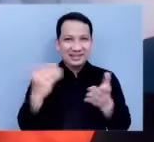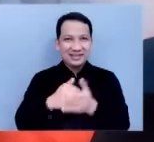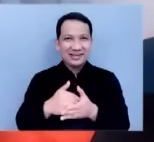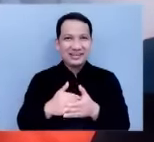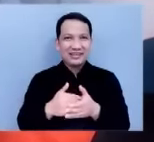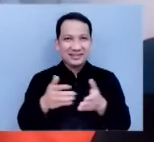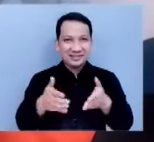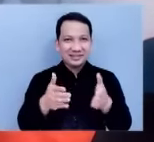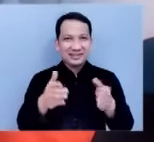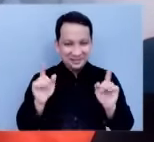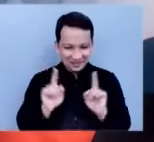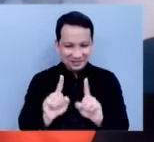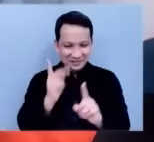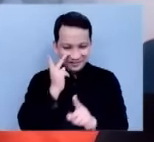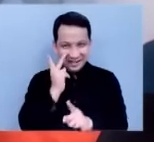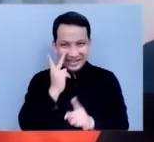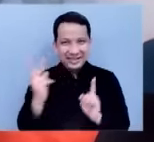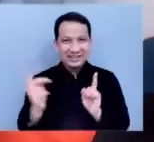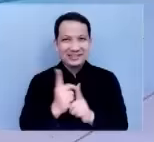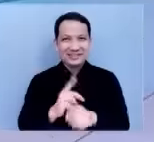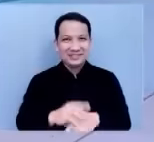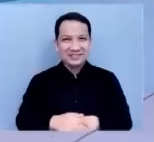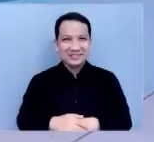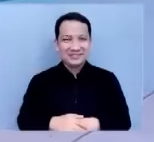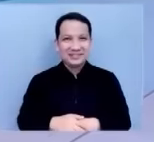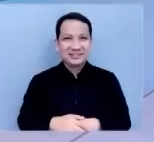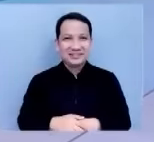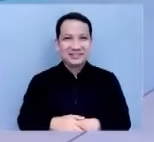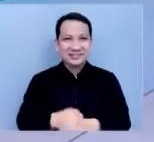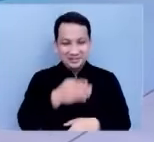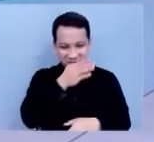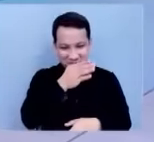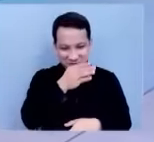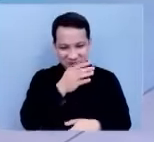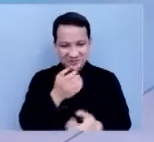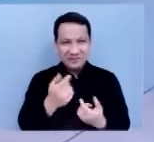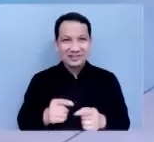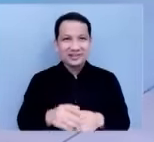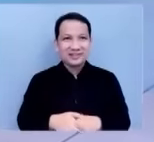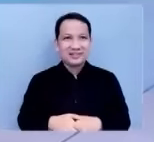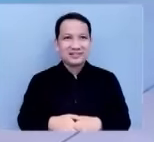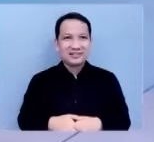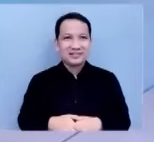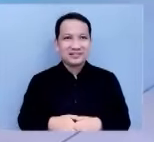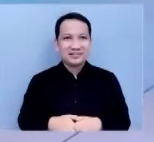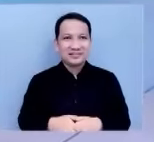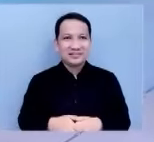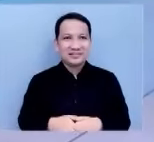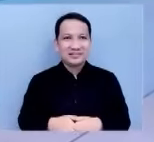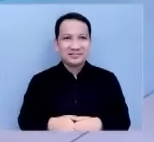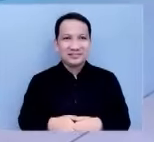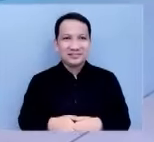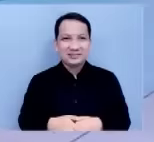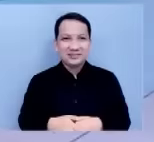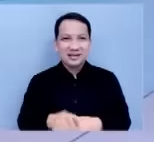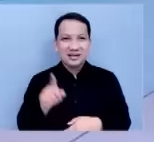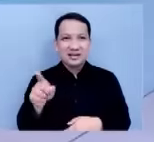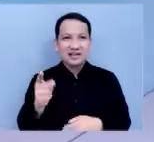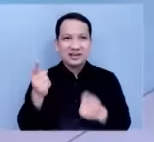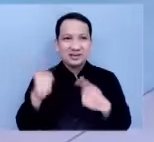hallway namin. Yes. Pero hindi ka breakfast mate. Teka lang, hindi pa tayo tapos. Oh, meron pa